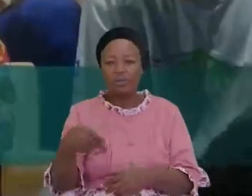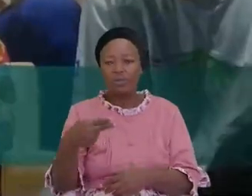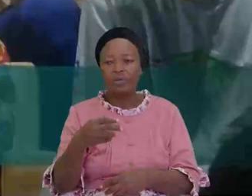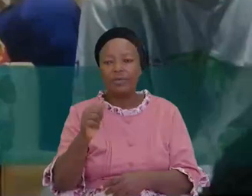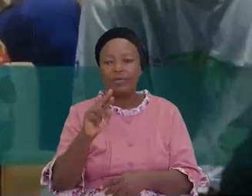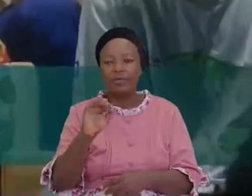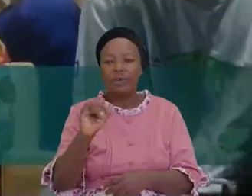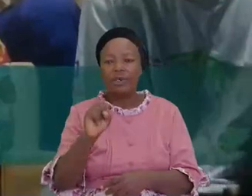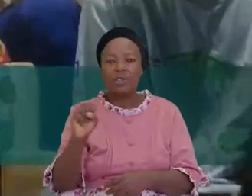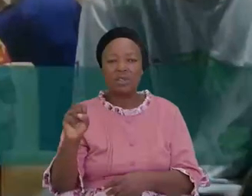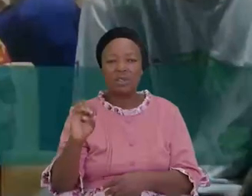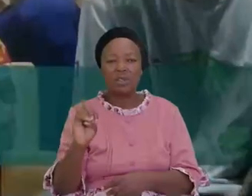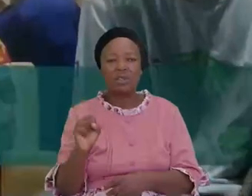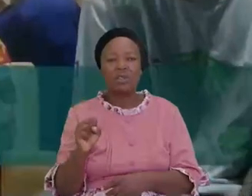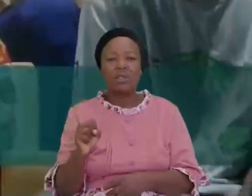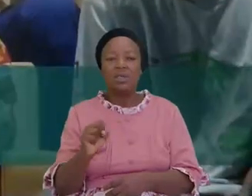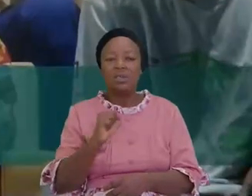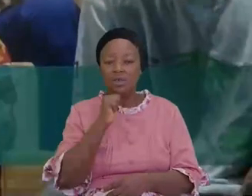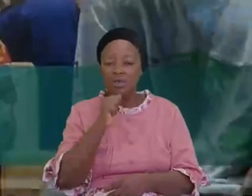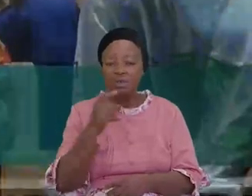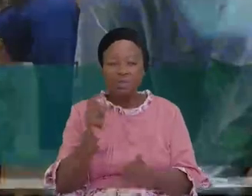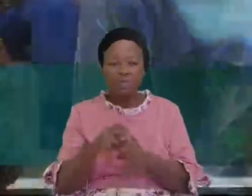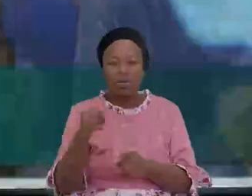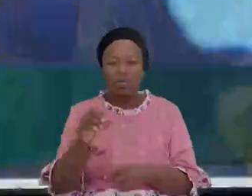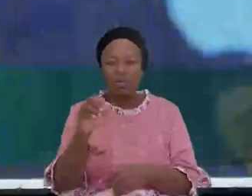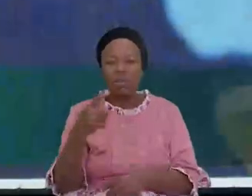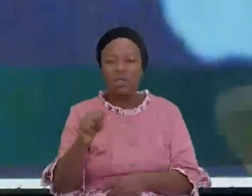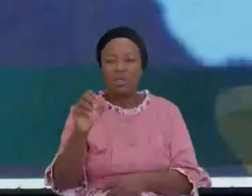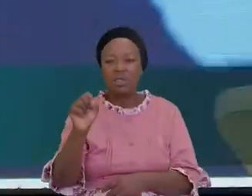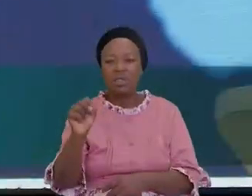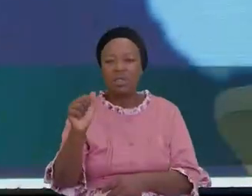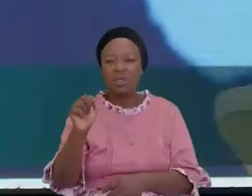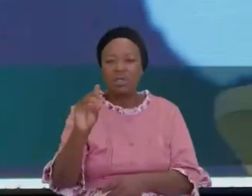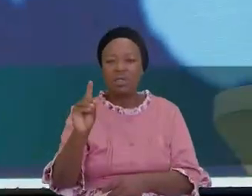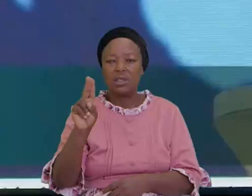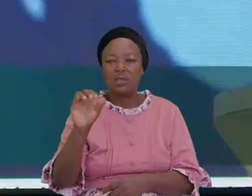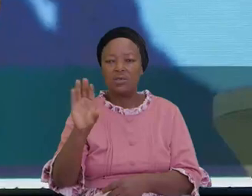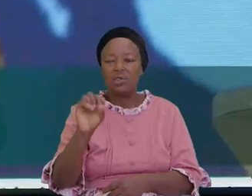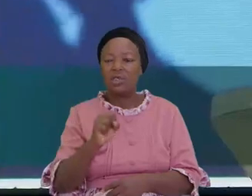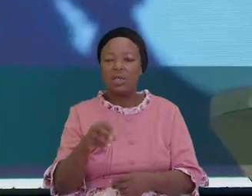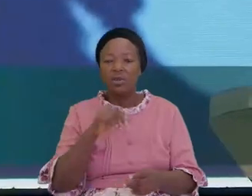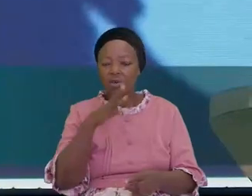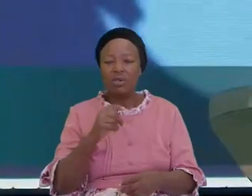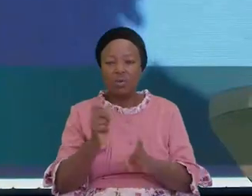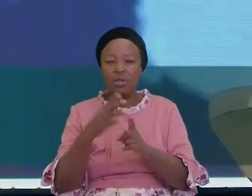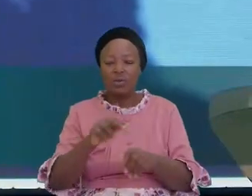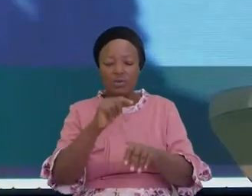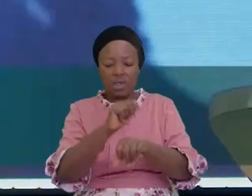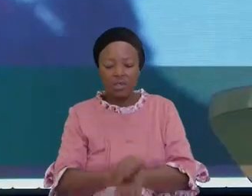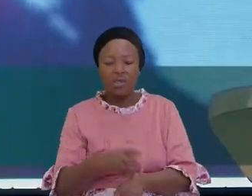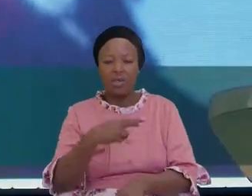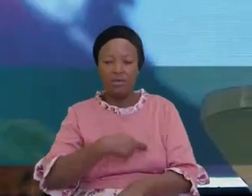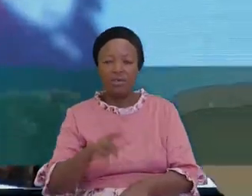pharisiens. Pas les paroles des sadducéens. Pas les paroles des